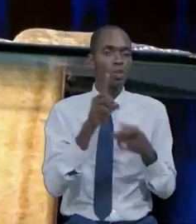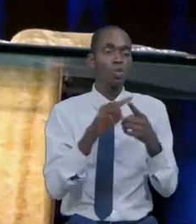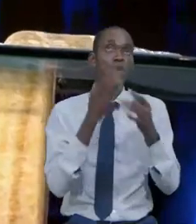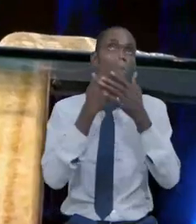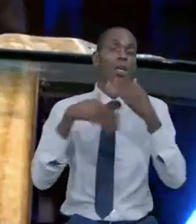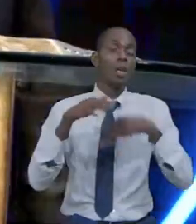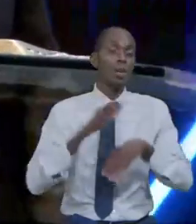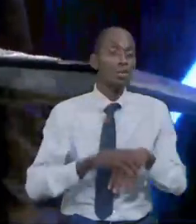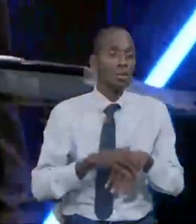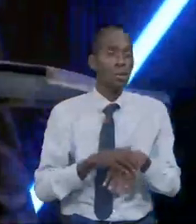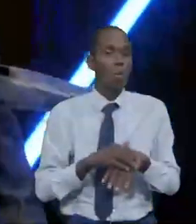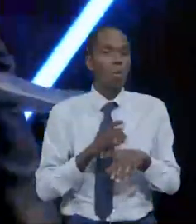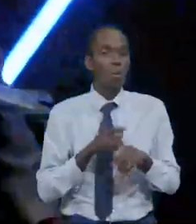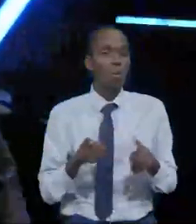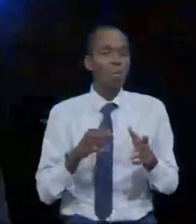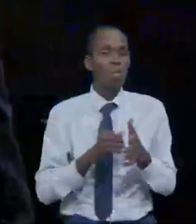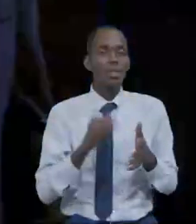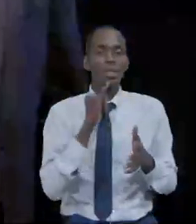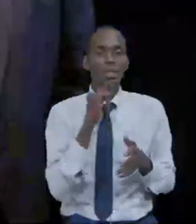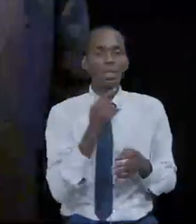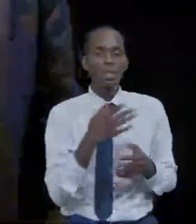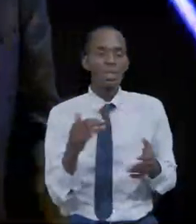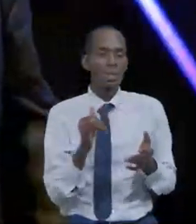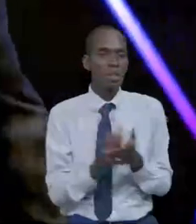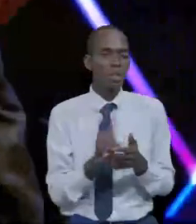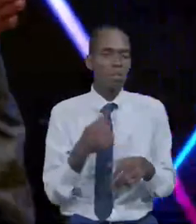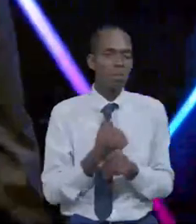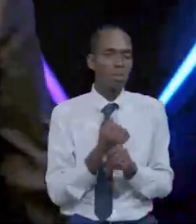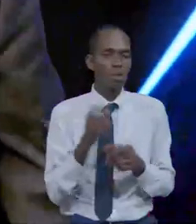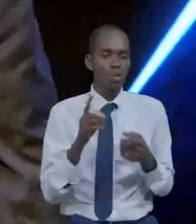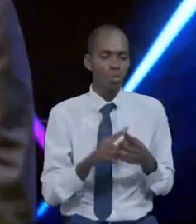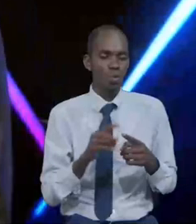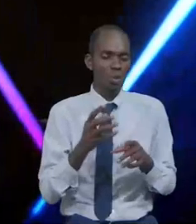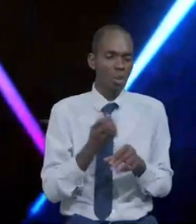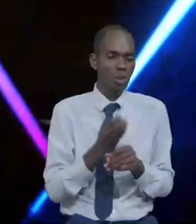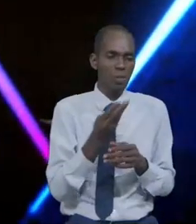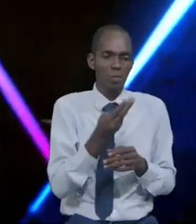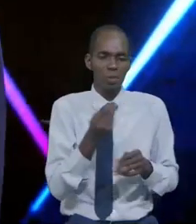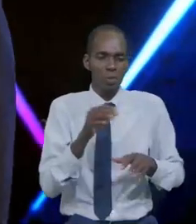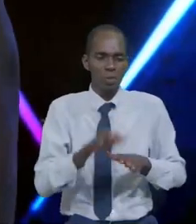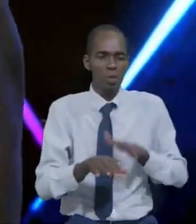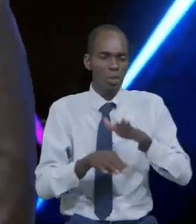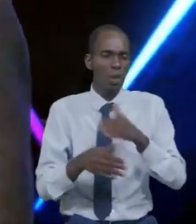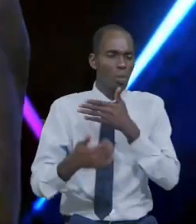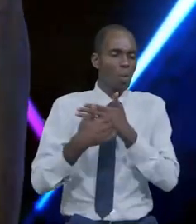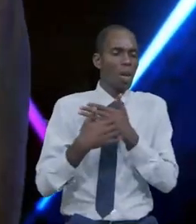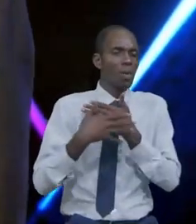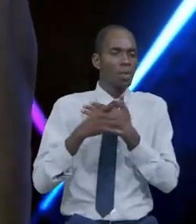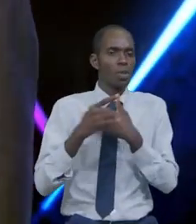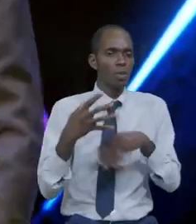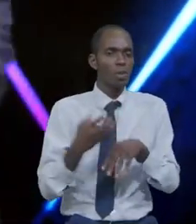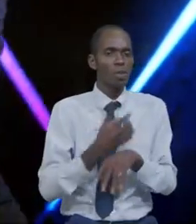séduction, c'est ce qui vous fait aller trois pas en arrière après être